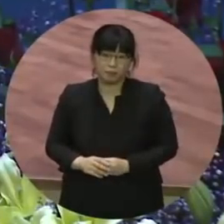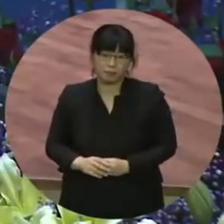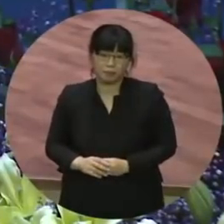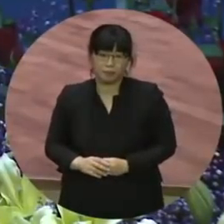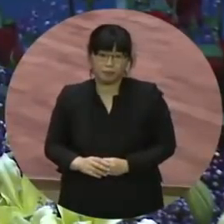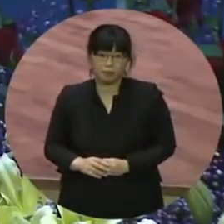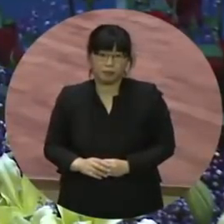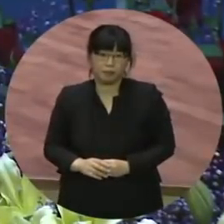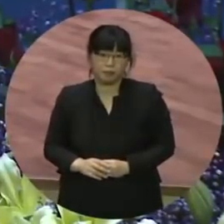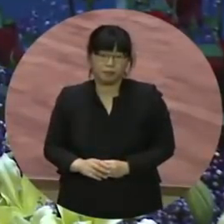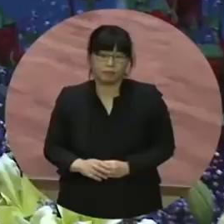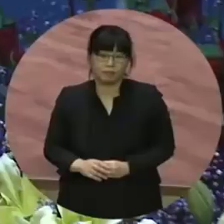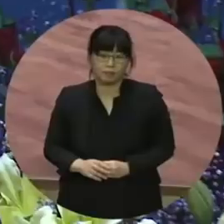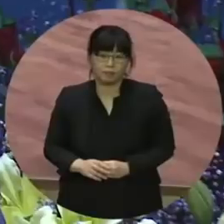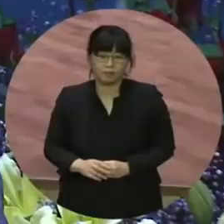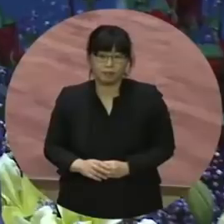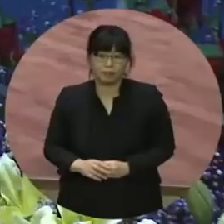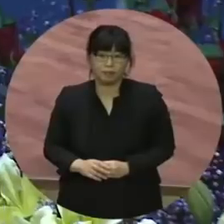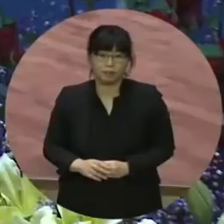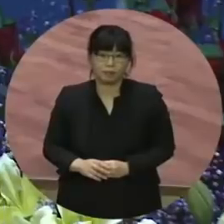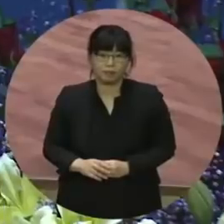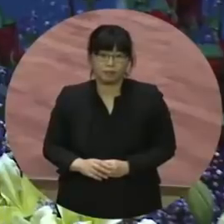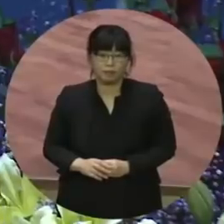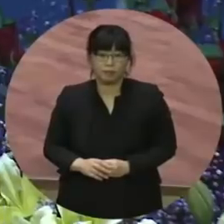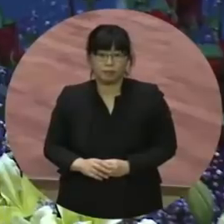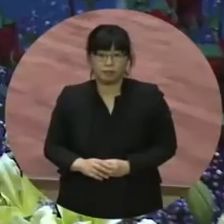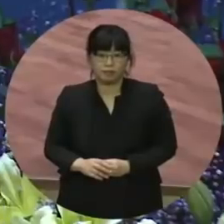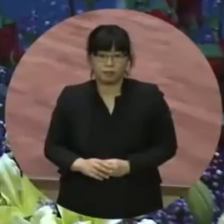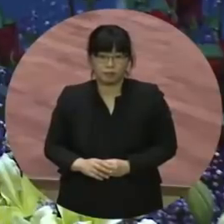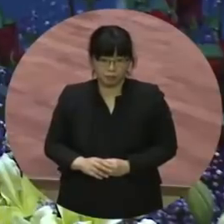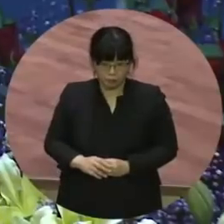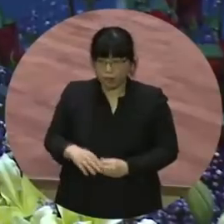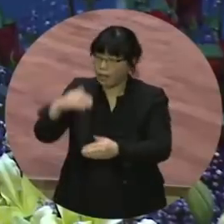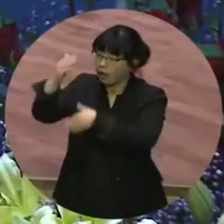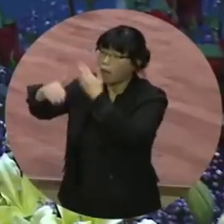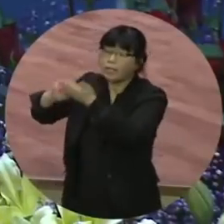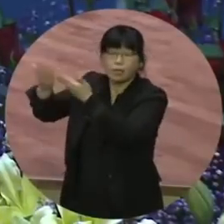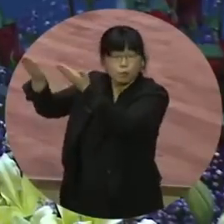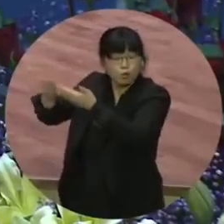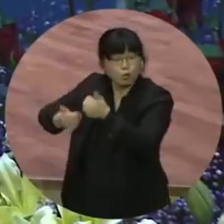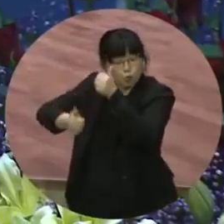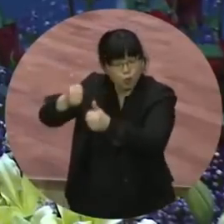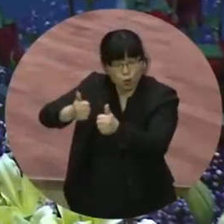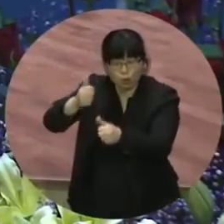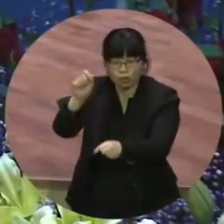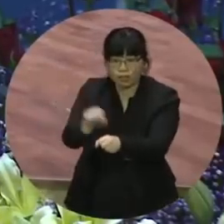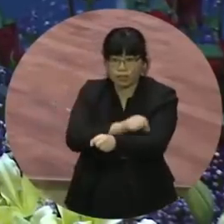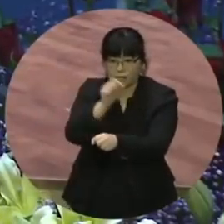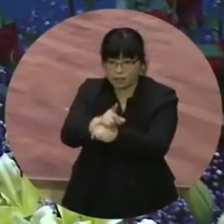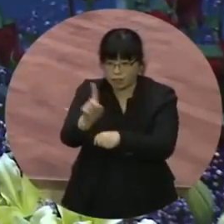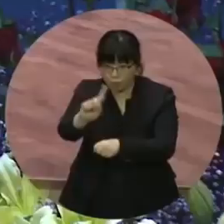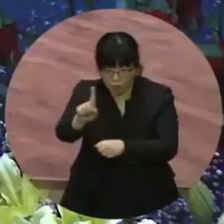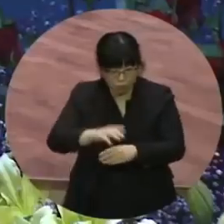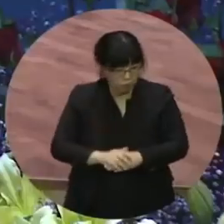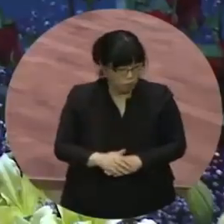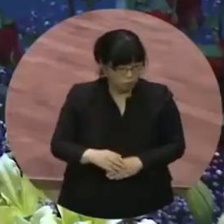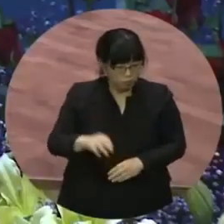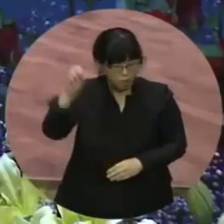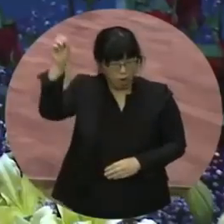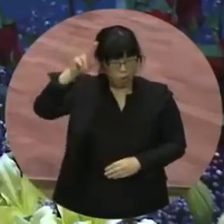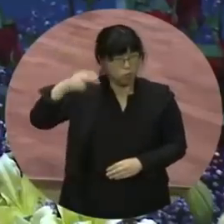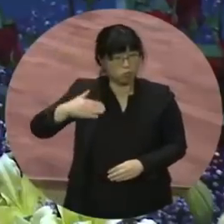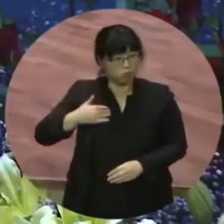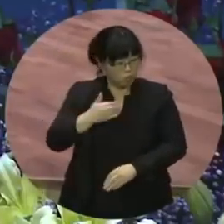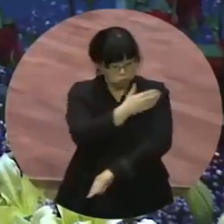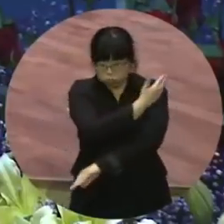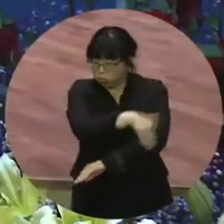날 내 삶 속에 갑자기 들이닥친 사건이. 나는 아무 잘못도 없는데, 나와 상관이